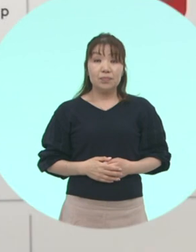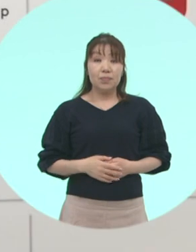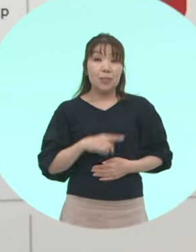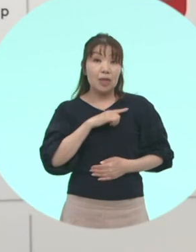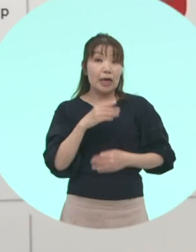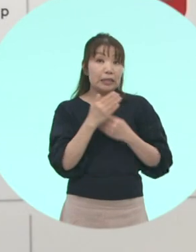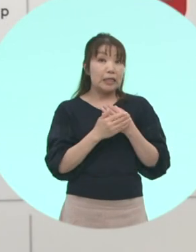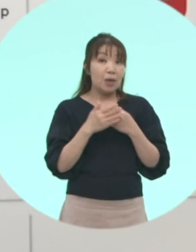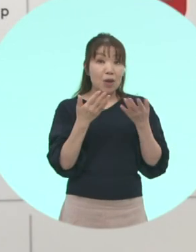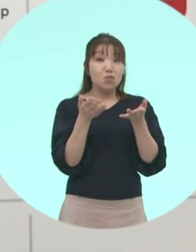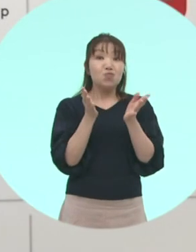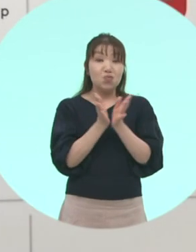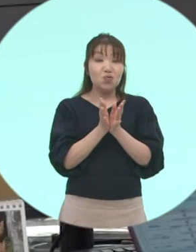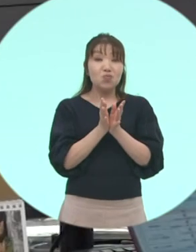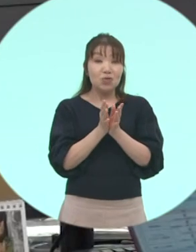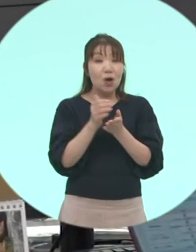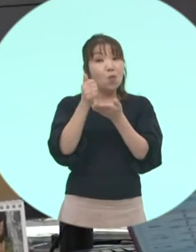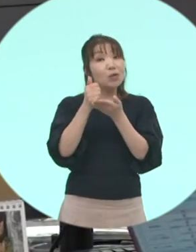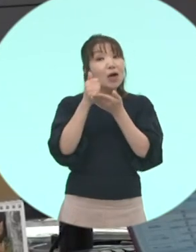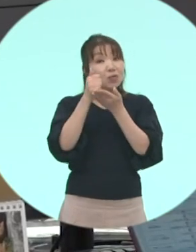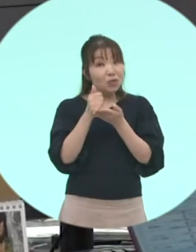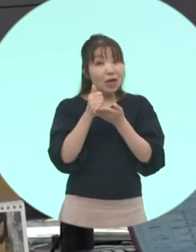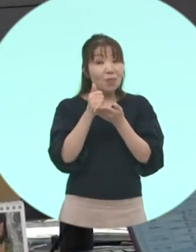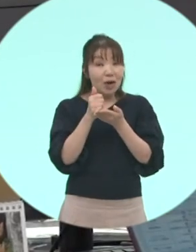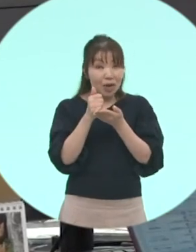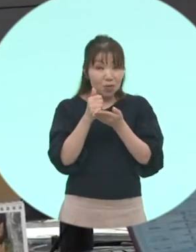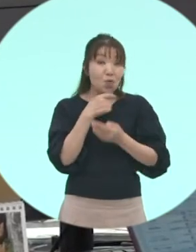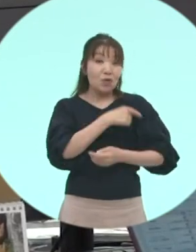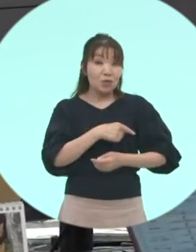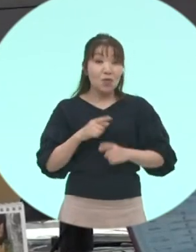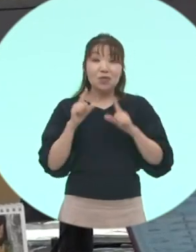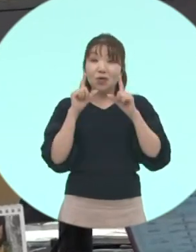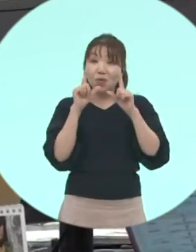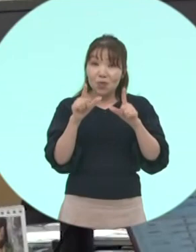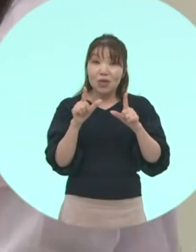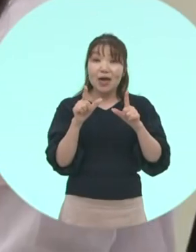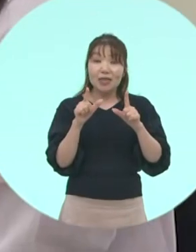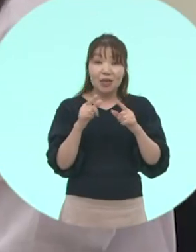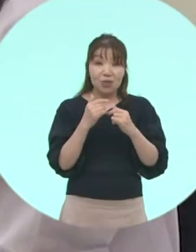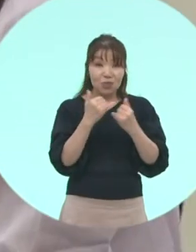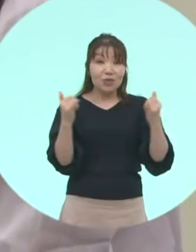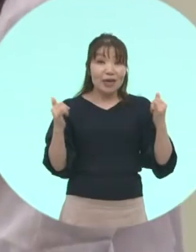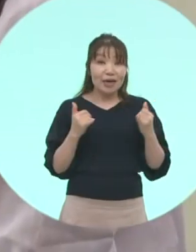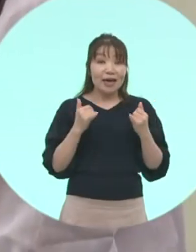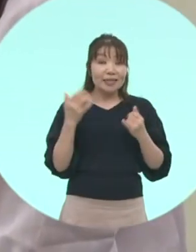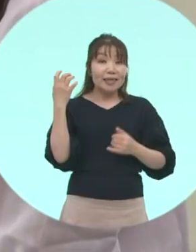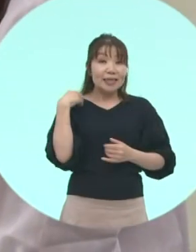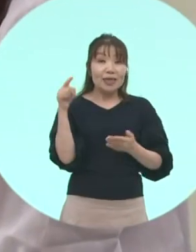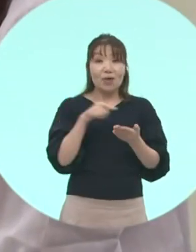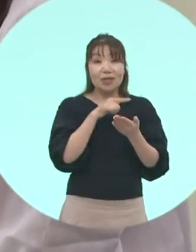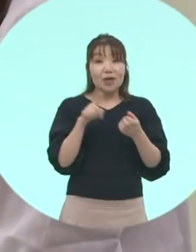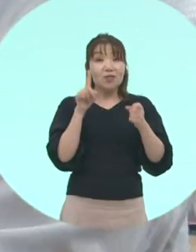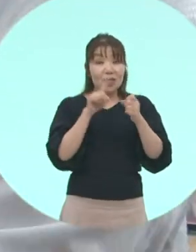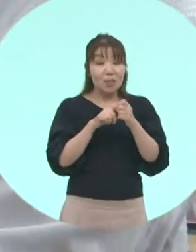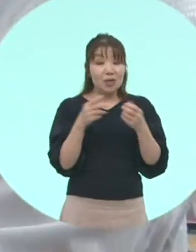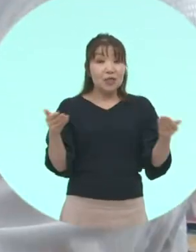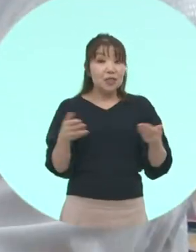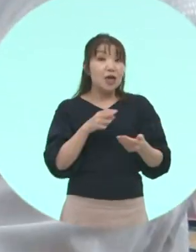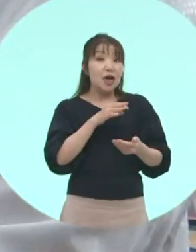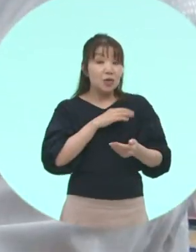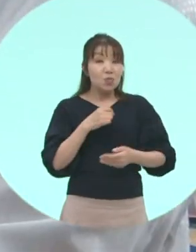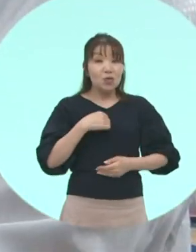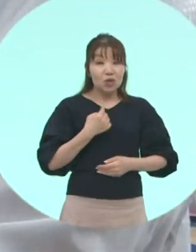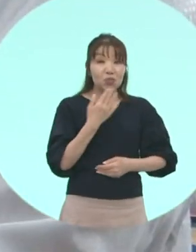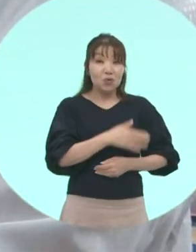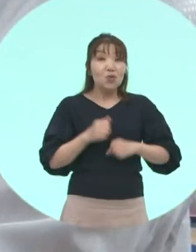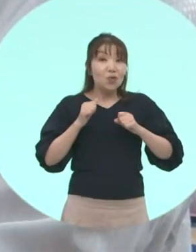第一生命グループではお客様の健康を望む気持ちに応えていく社会的責任を果たすために、社員も自分の